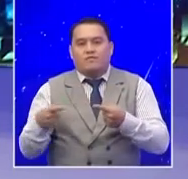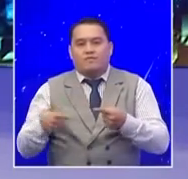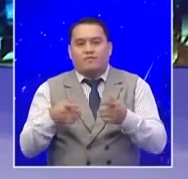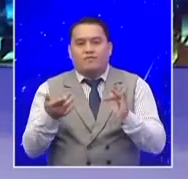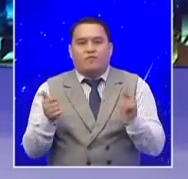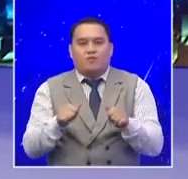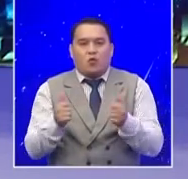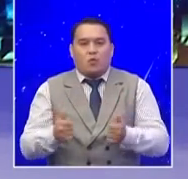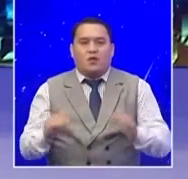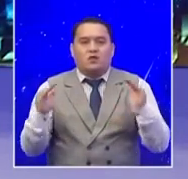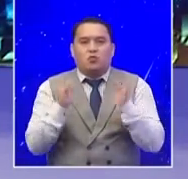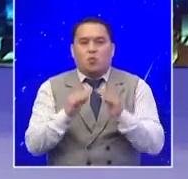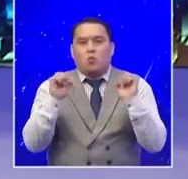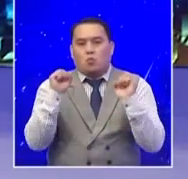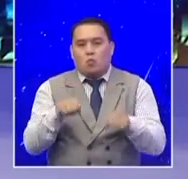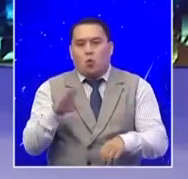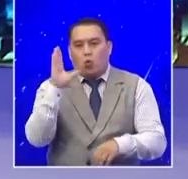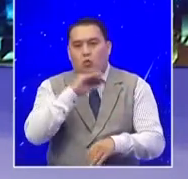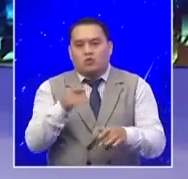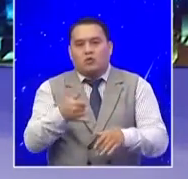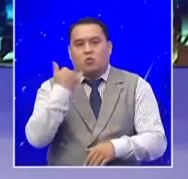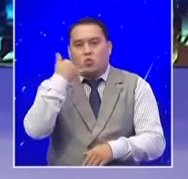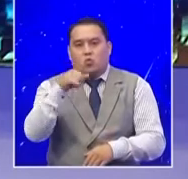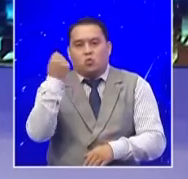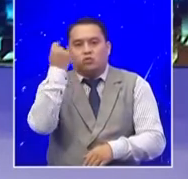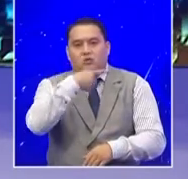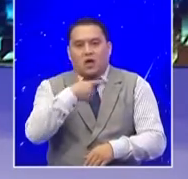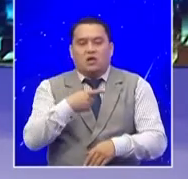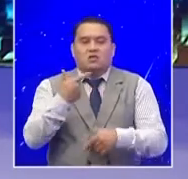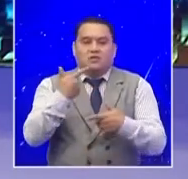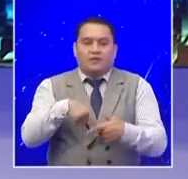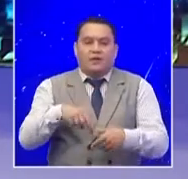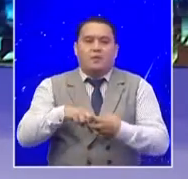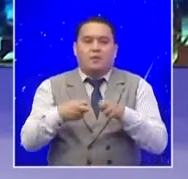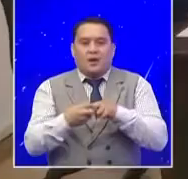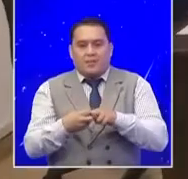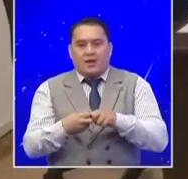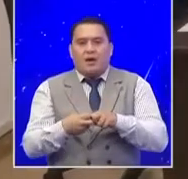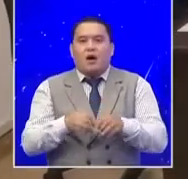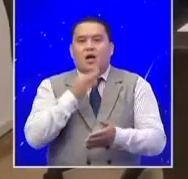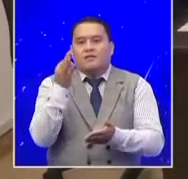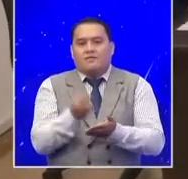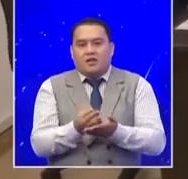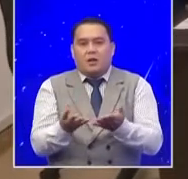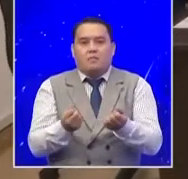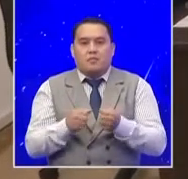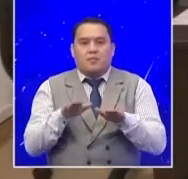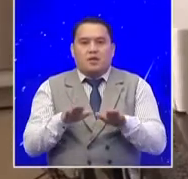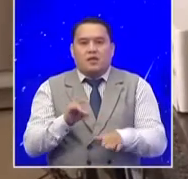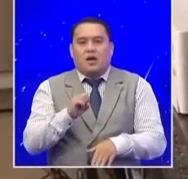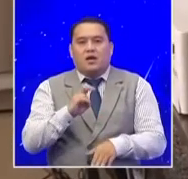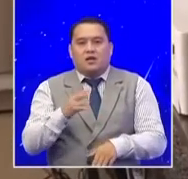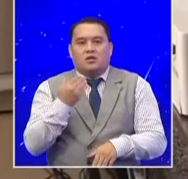Не выходя из дома, жители могут по видеозвонку узнать пути решения своих проблем. Развернутые ответы получил и местный житель